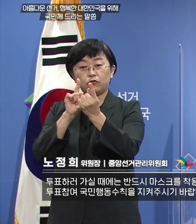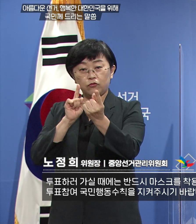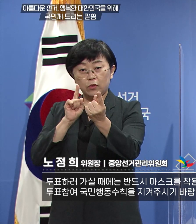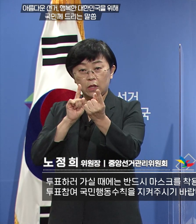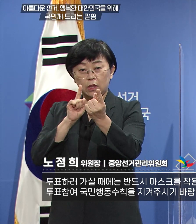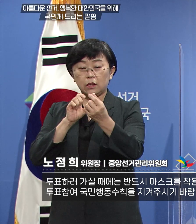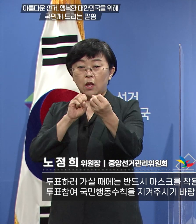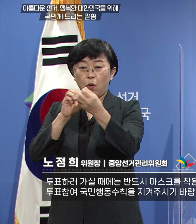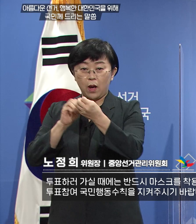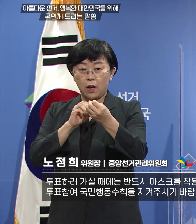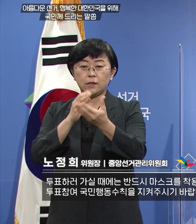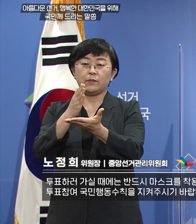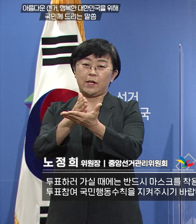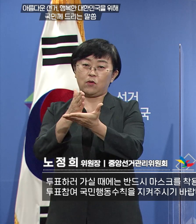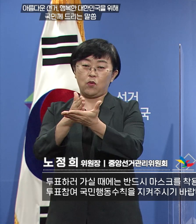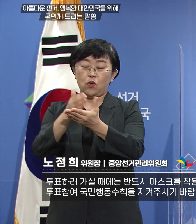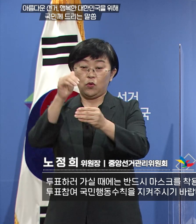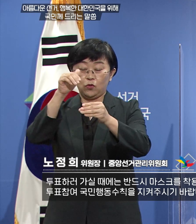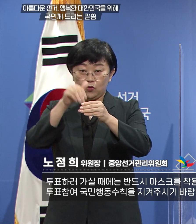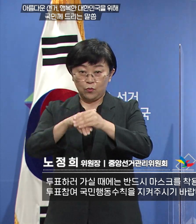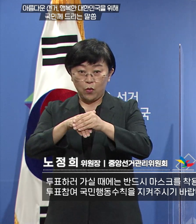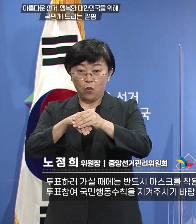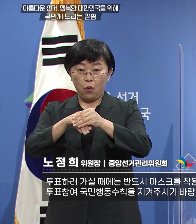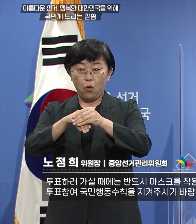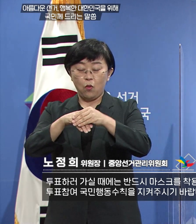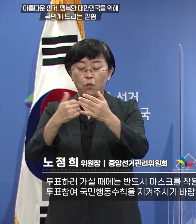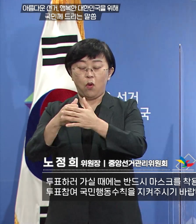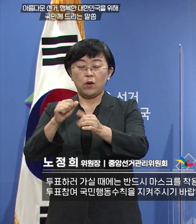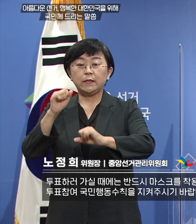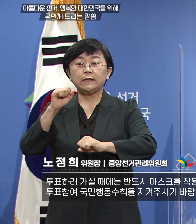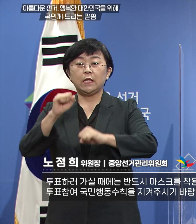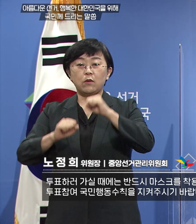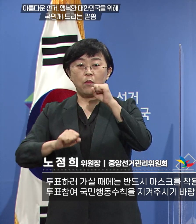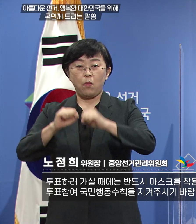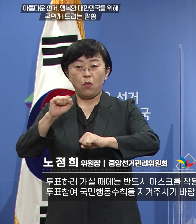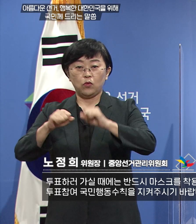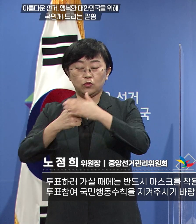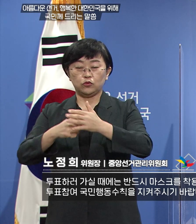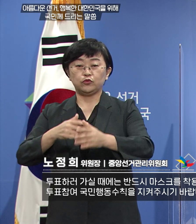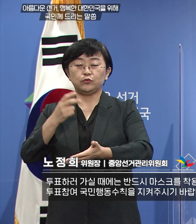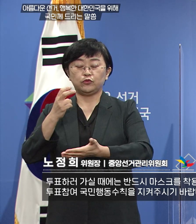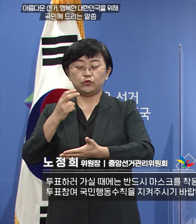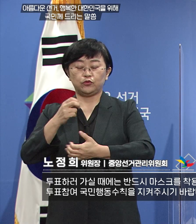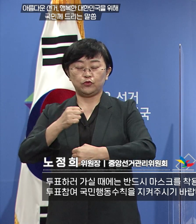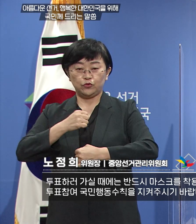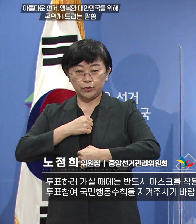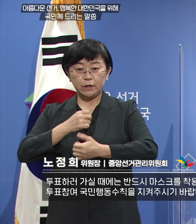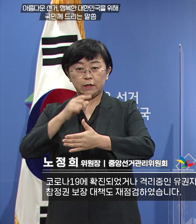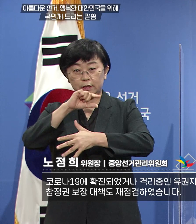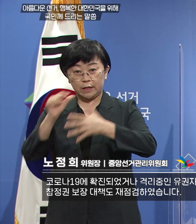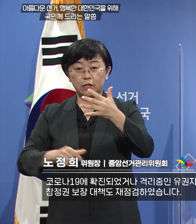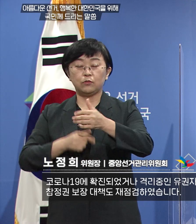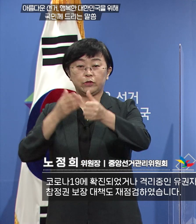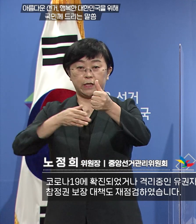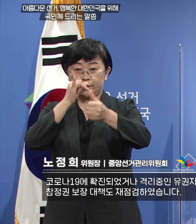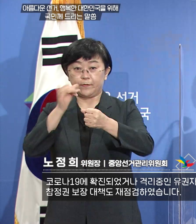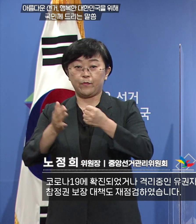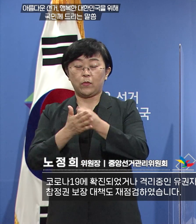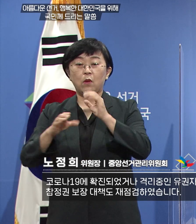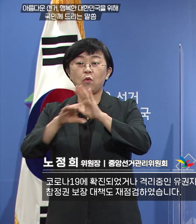대화 자제 등 투표 참여 국민 행동 수칙을 지켜주시기 바랍니다.